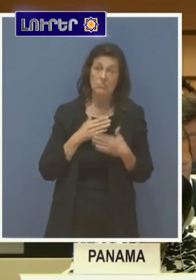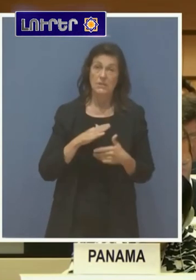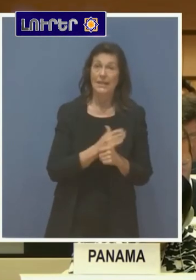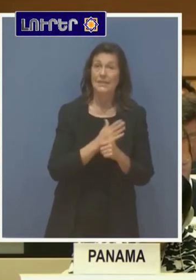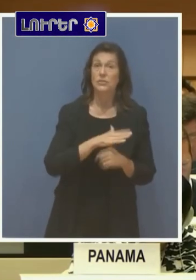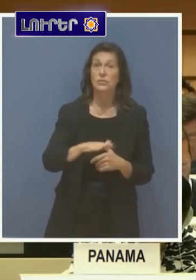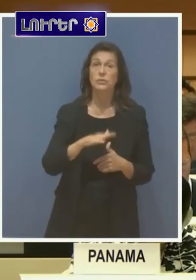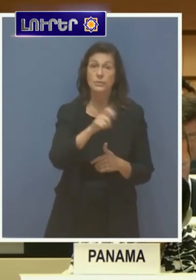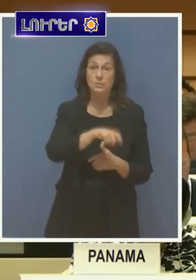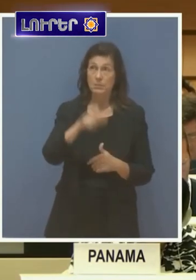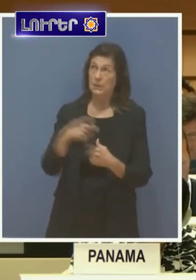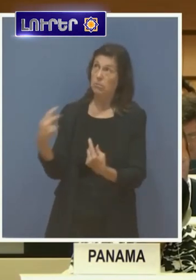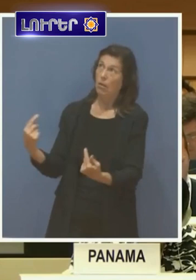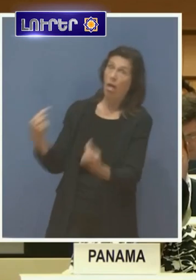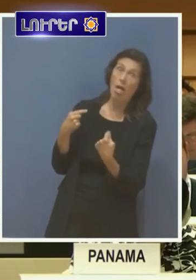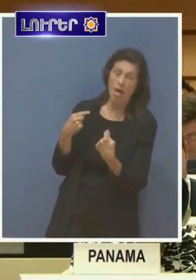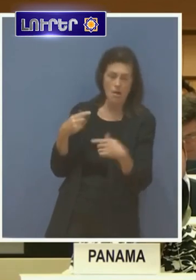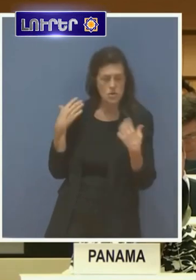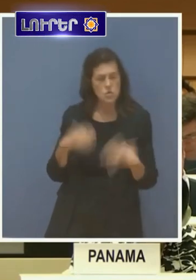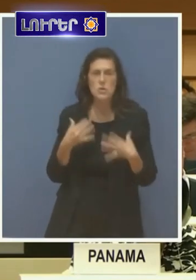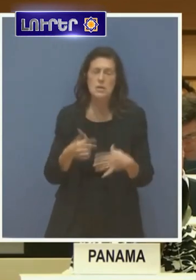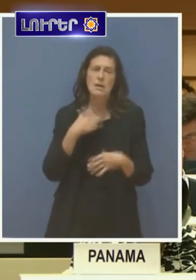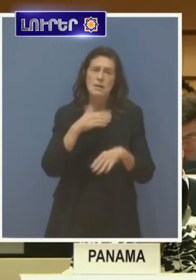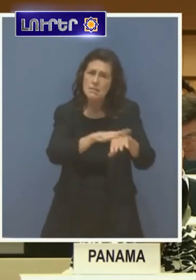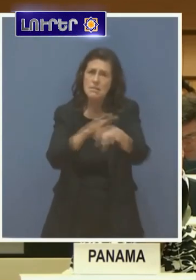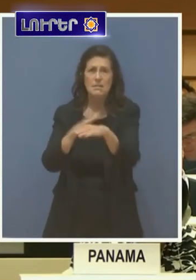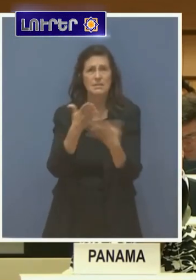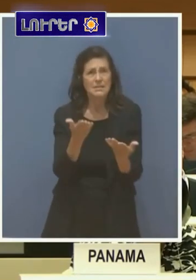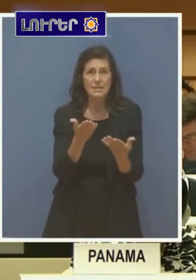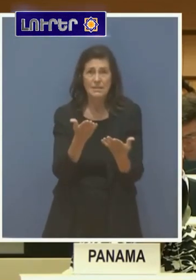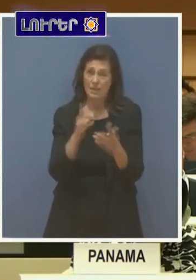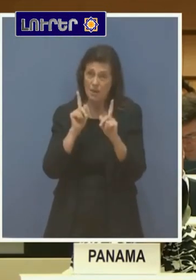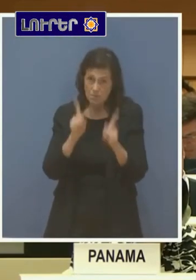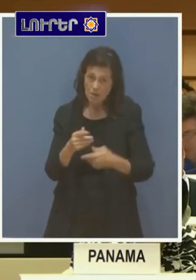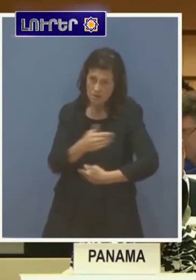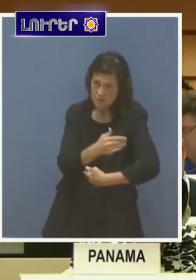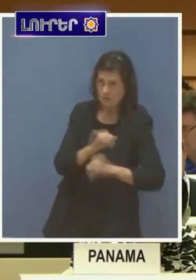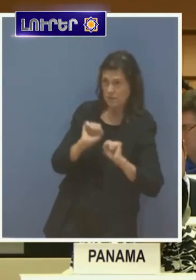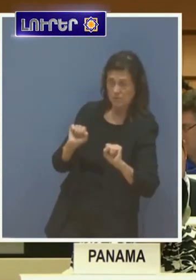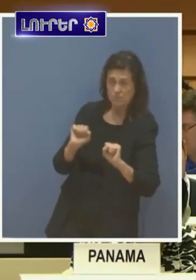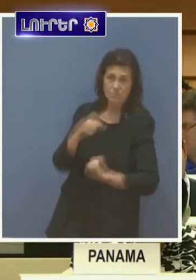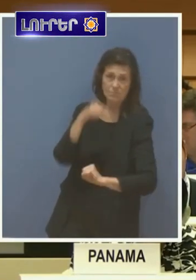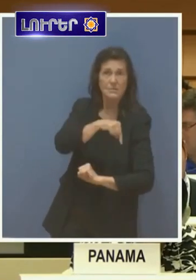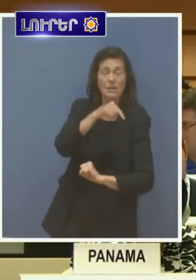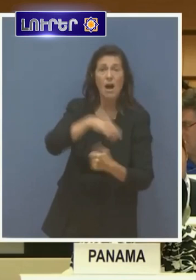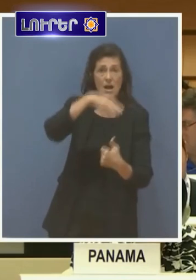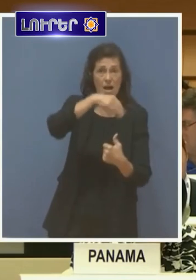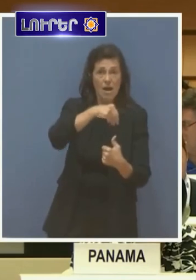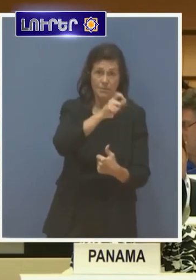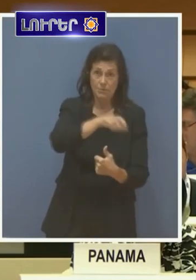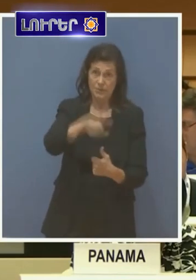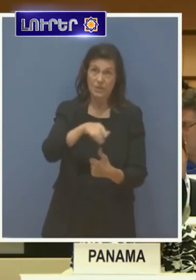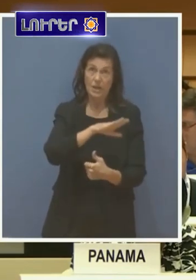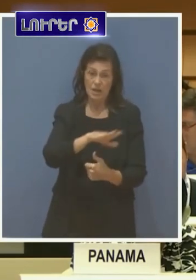ճգնաժամին։ Արցախին 120 000 հայերն ամեն օր կապրին ֆիզիկական ոչնչացումին, հայրենիքին կորստին էթնիկ զտումներու, բնակավայրերուն ու